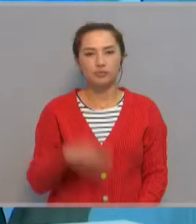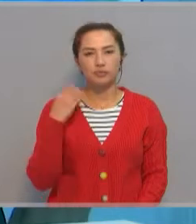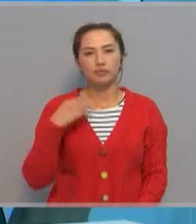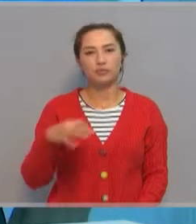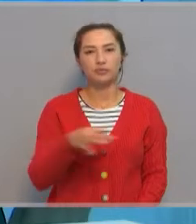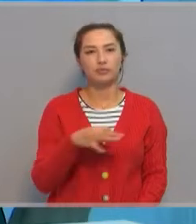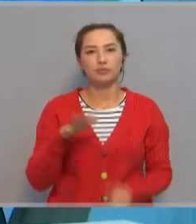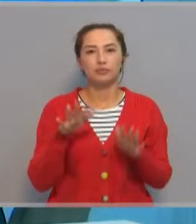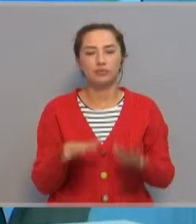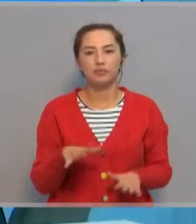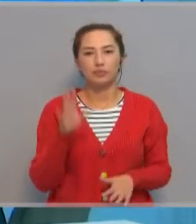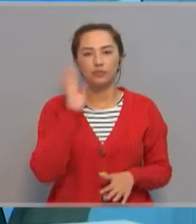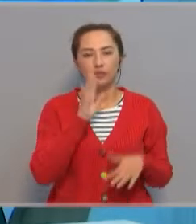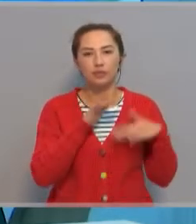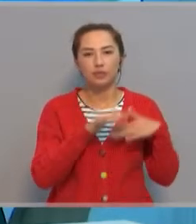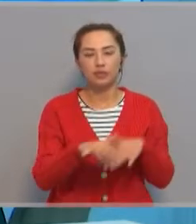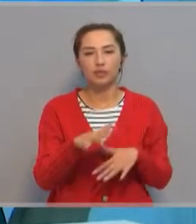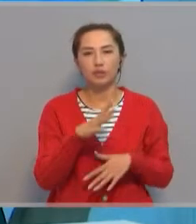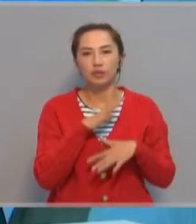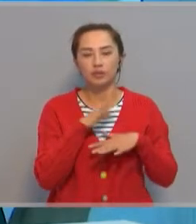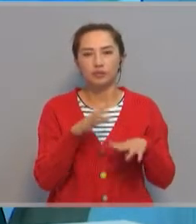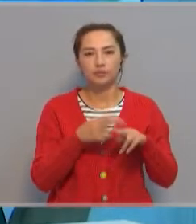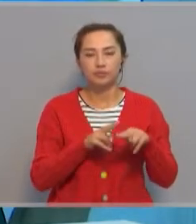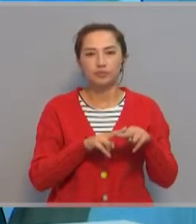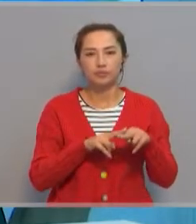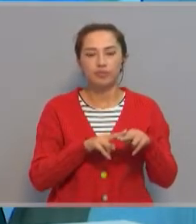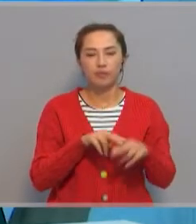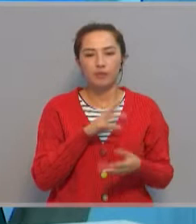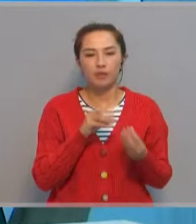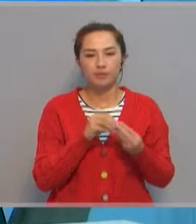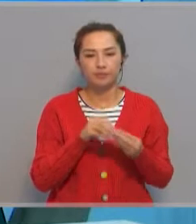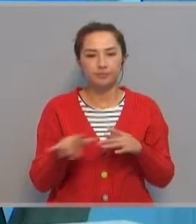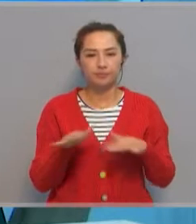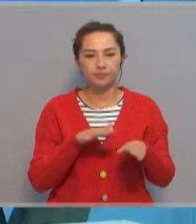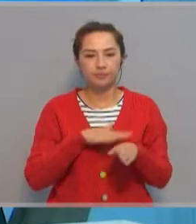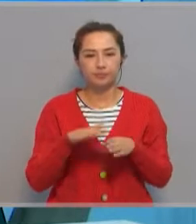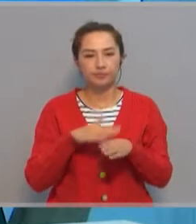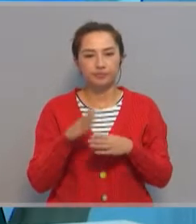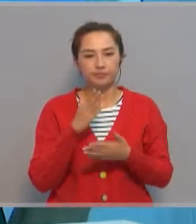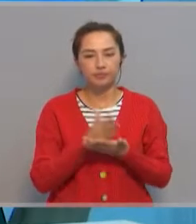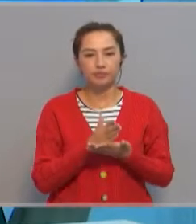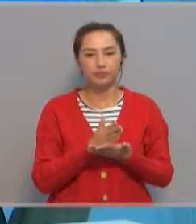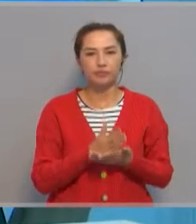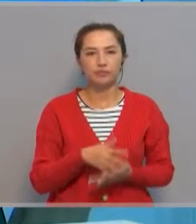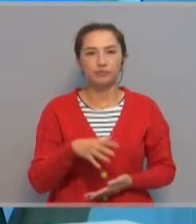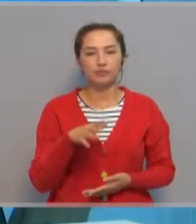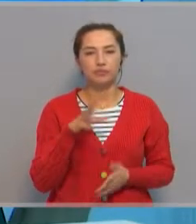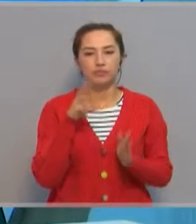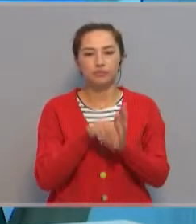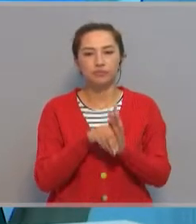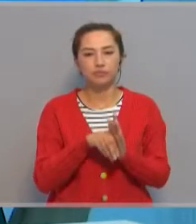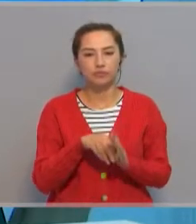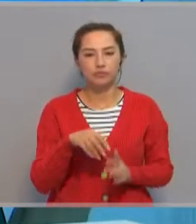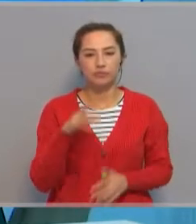Түркістан облысында ағын су тапшылығын болдырмау үшін ауқымды істер жүзеге асырылып жатыр. Бұл үшін 6 жоба жасалған. Осының аясында